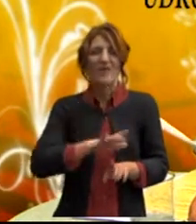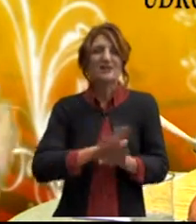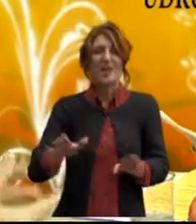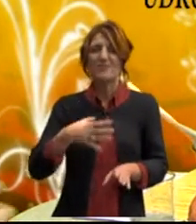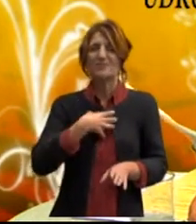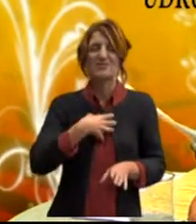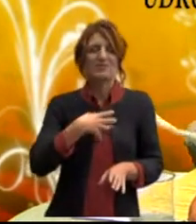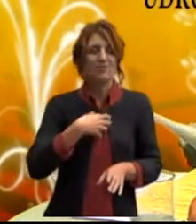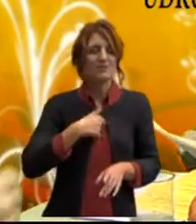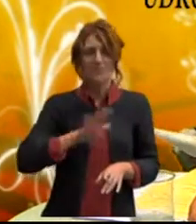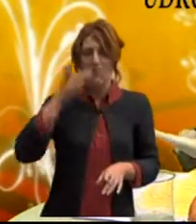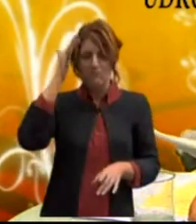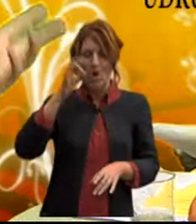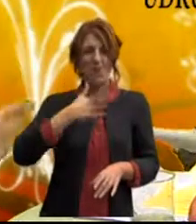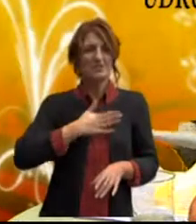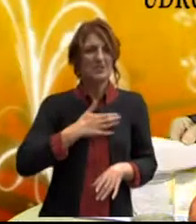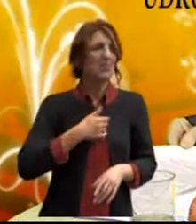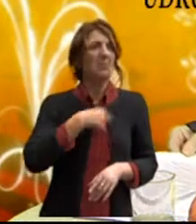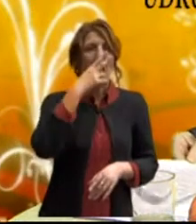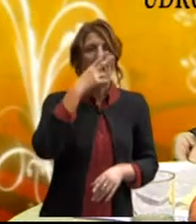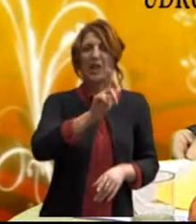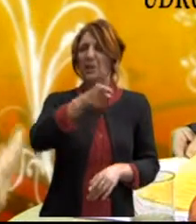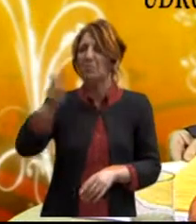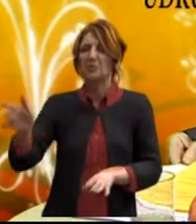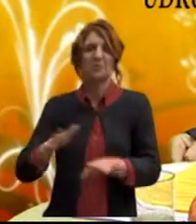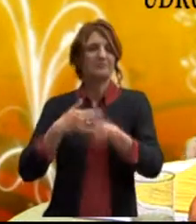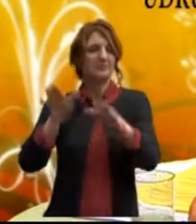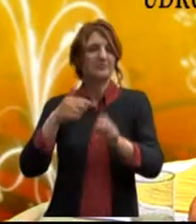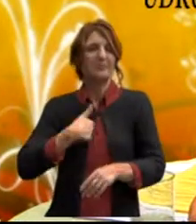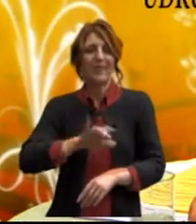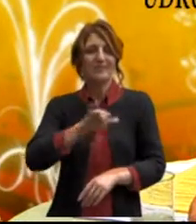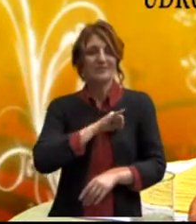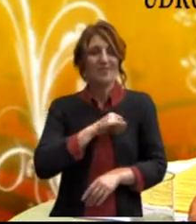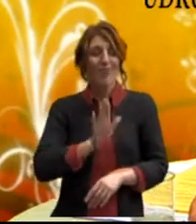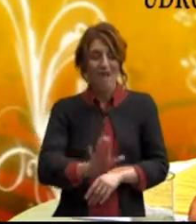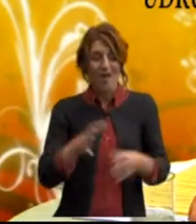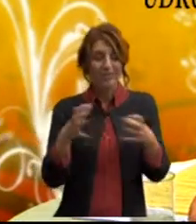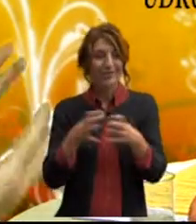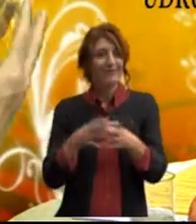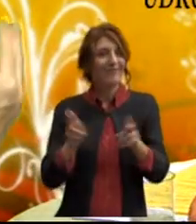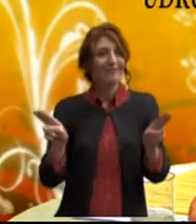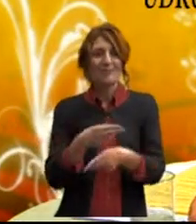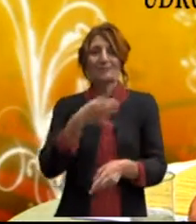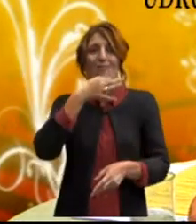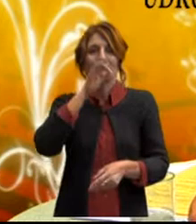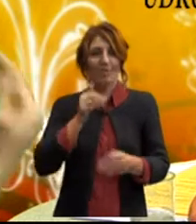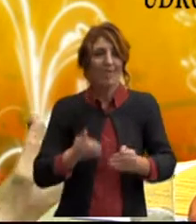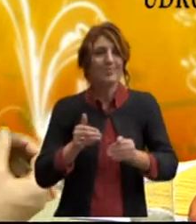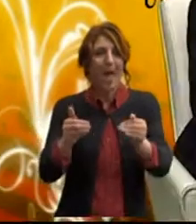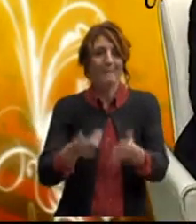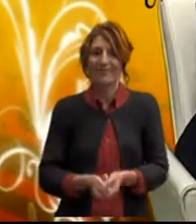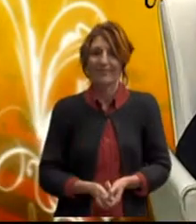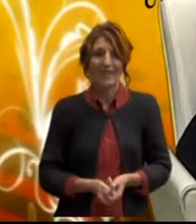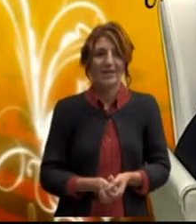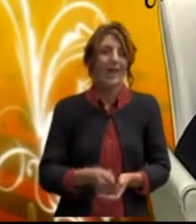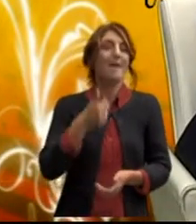koji samo brinu o sebi, koji ne brinu u općem interesu, i takvo društvo ne može ići naprijed. Dakle, mi moramo u prvi plan ljude